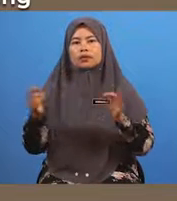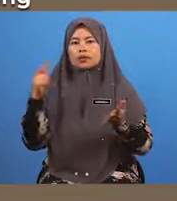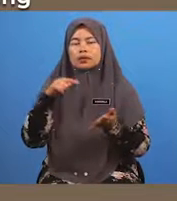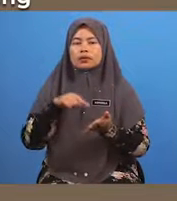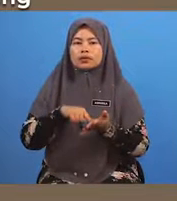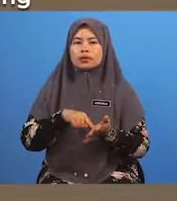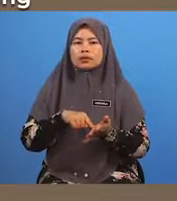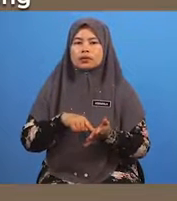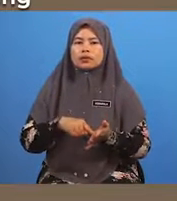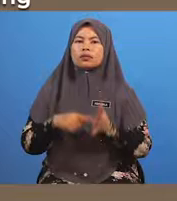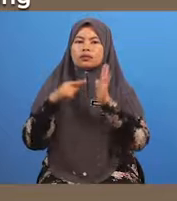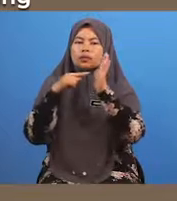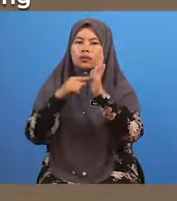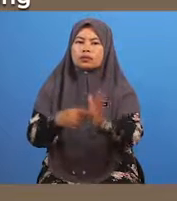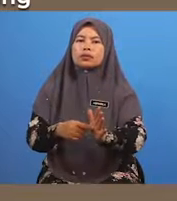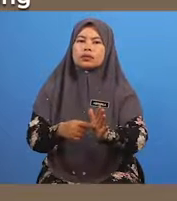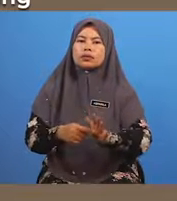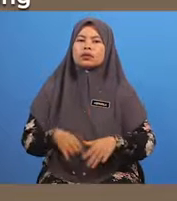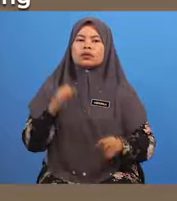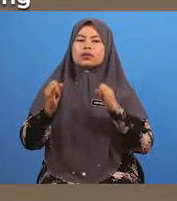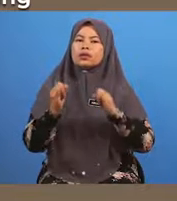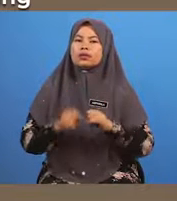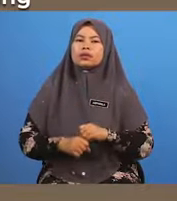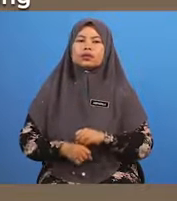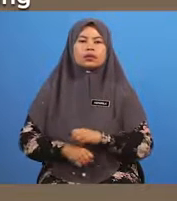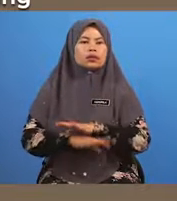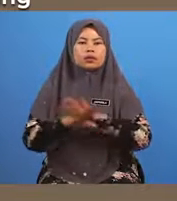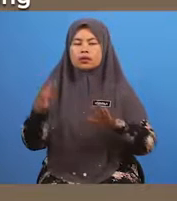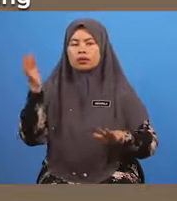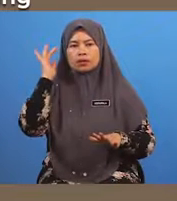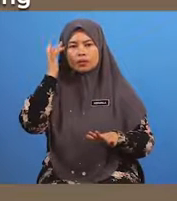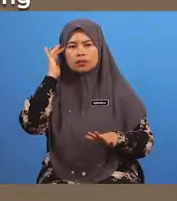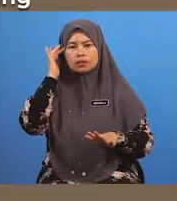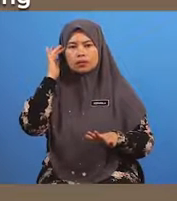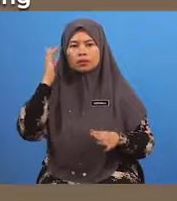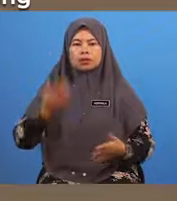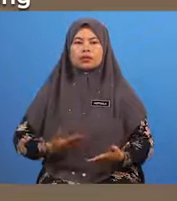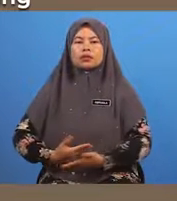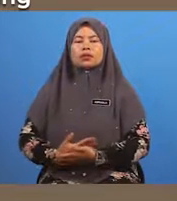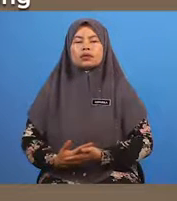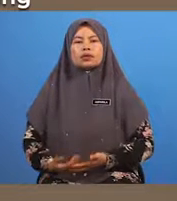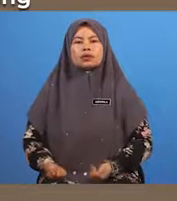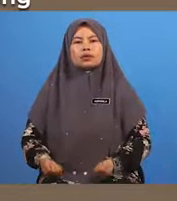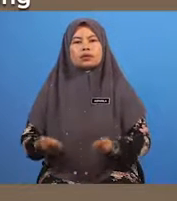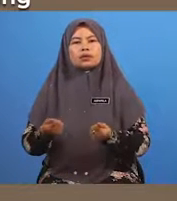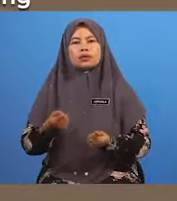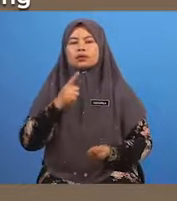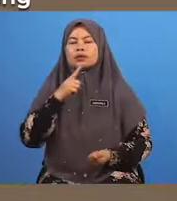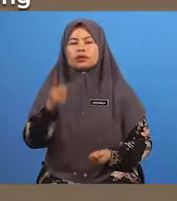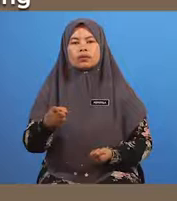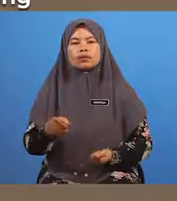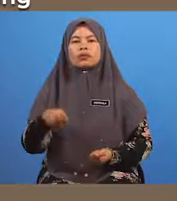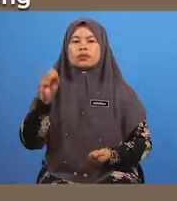menunjukkan bahawa seseorang yang tidak diketahui ayah kandungnya bolehlah dipanggil dengan panggilan wahai